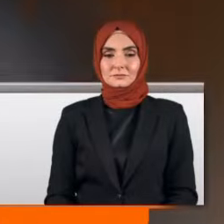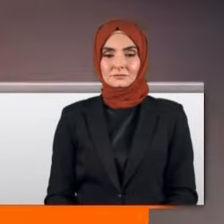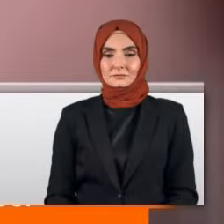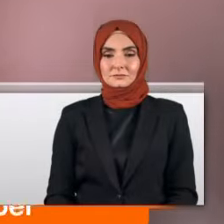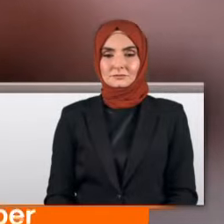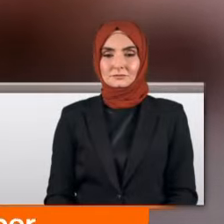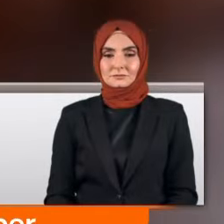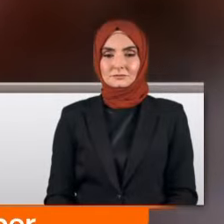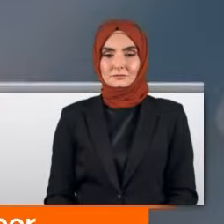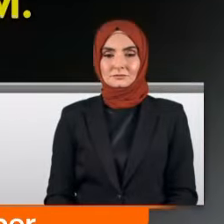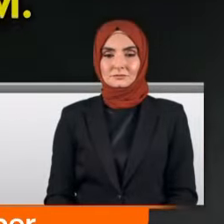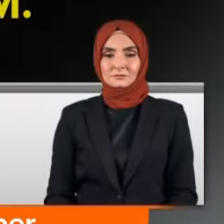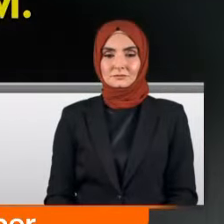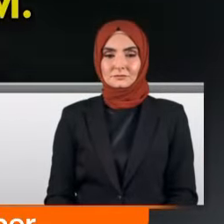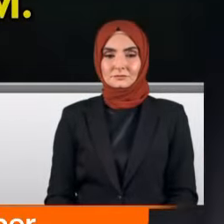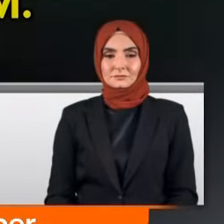Allah'ım sen yardım et yarabbim.